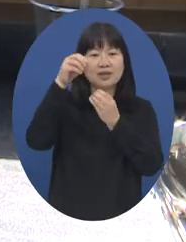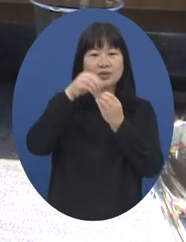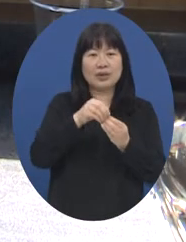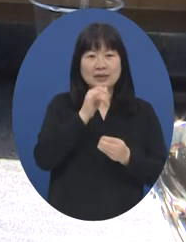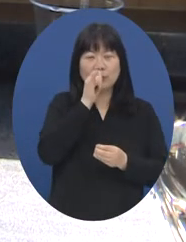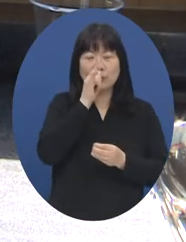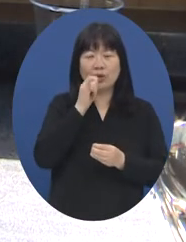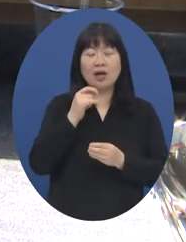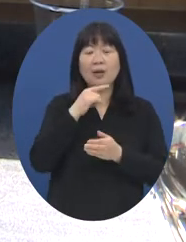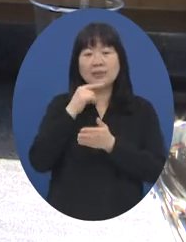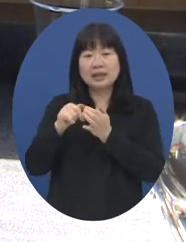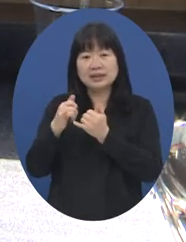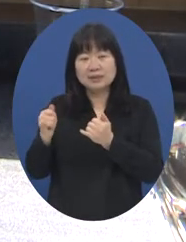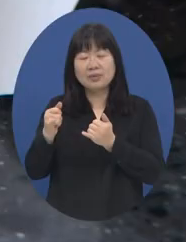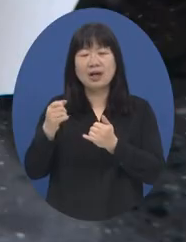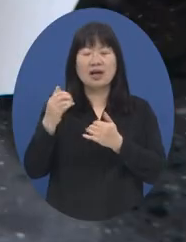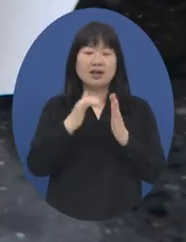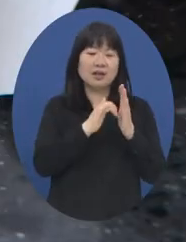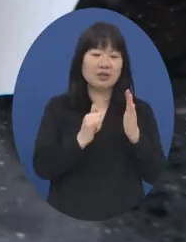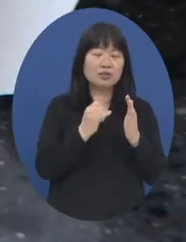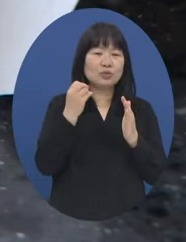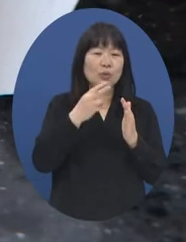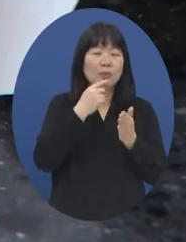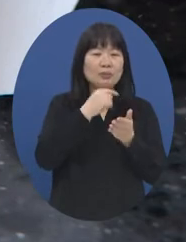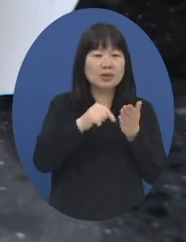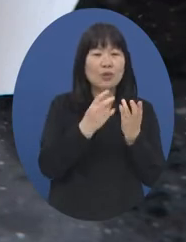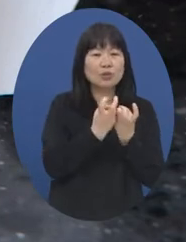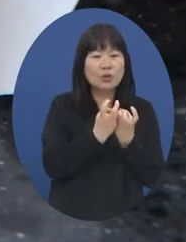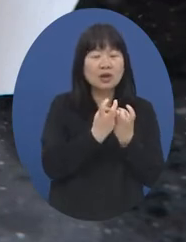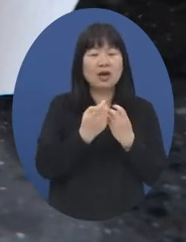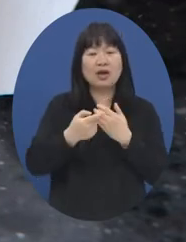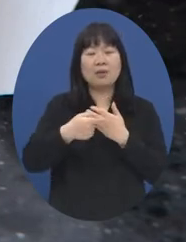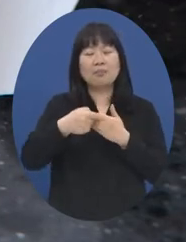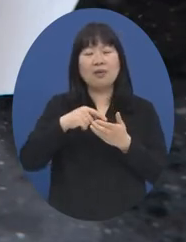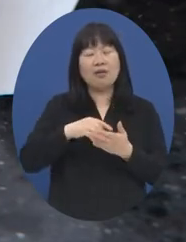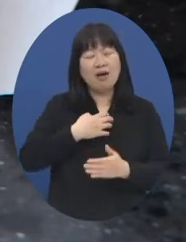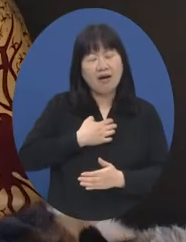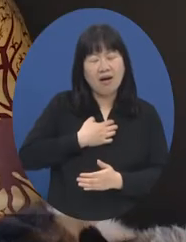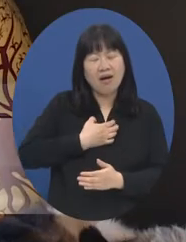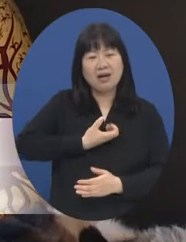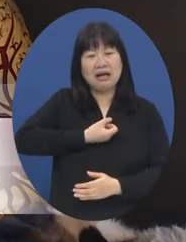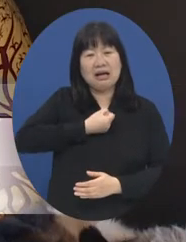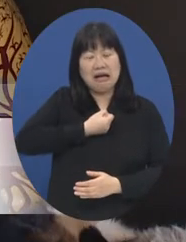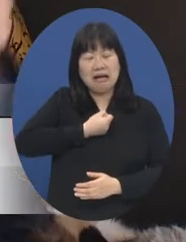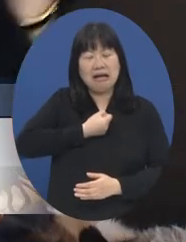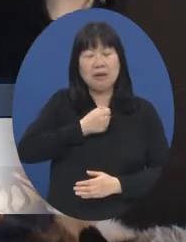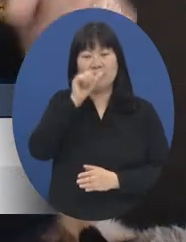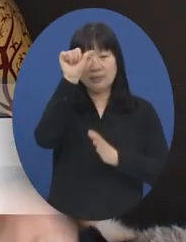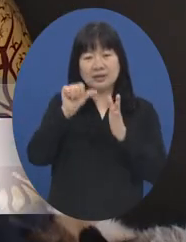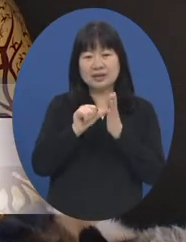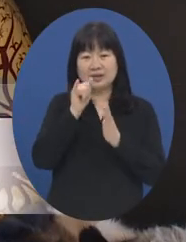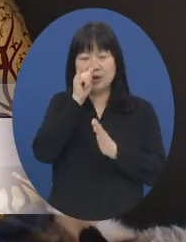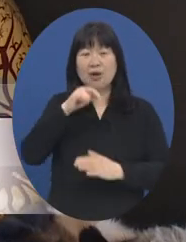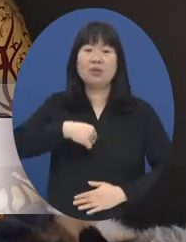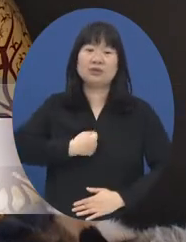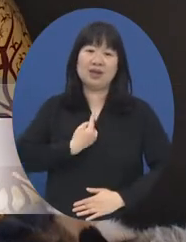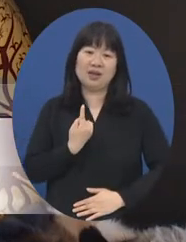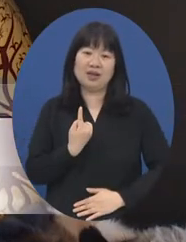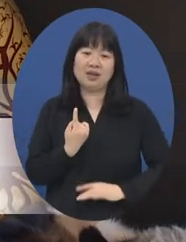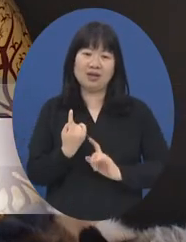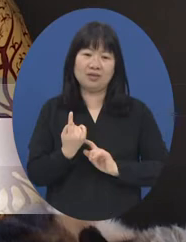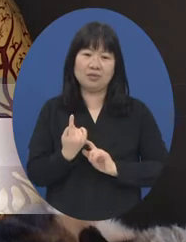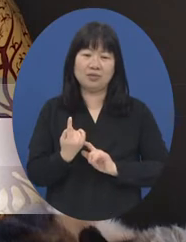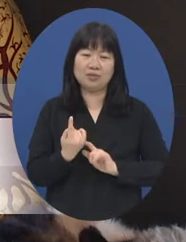필드가 걱정돼 마음도 없고 살 수 없었던 세월이 평생 한으로 남습니다 정말 혼자라면 나가서 우리